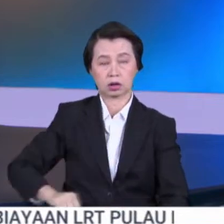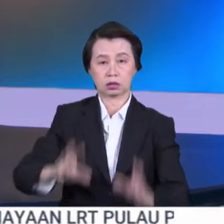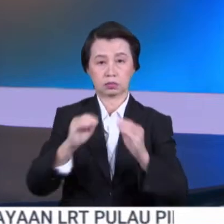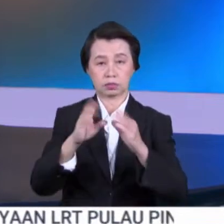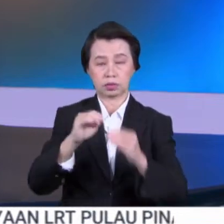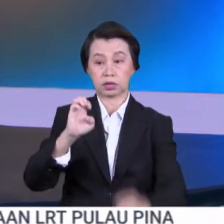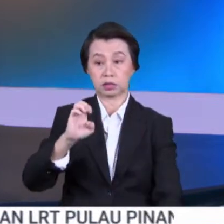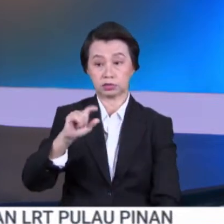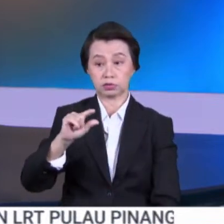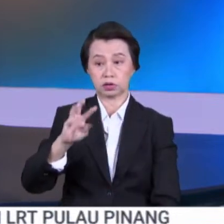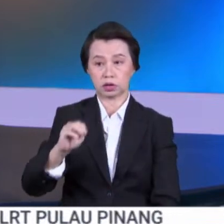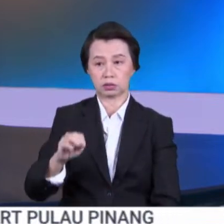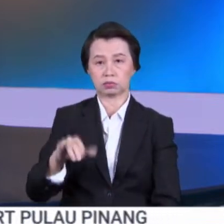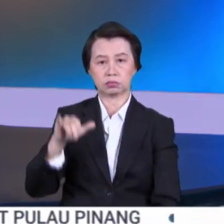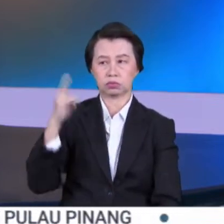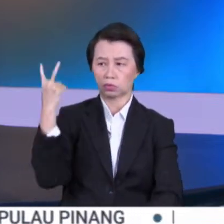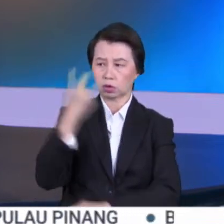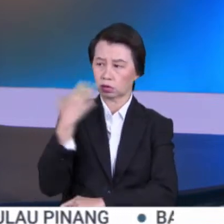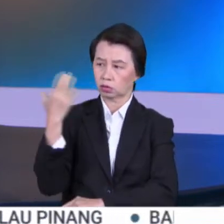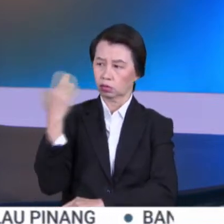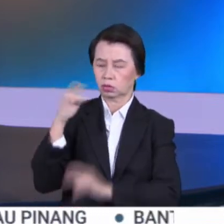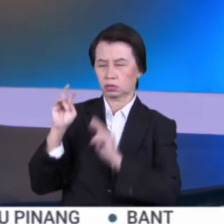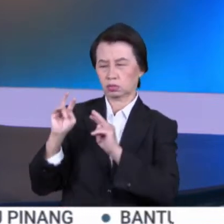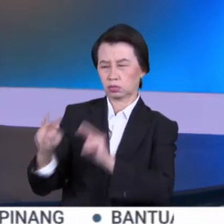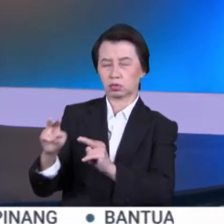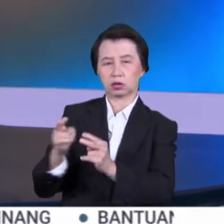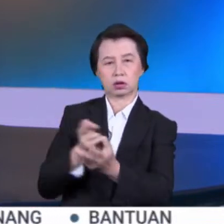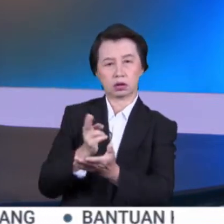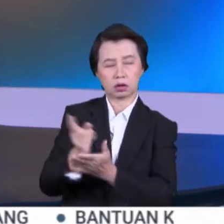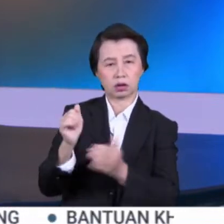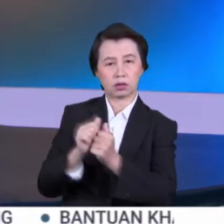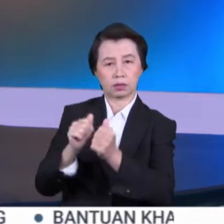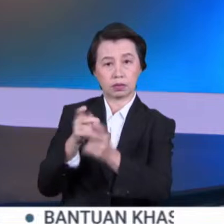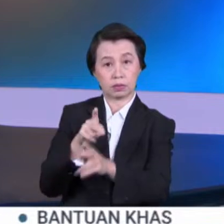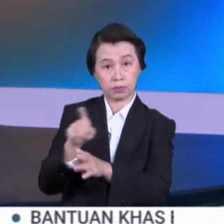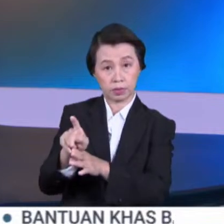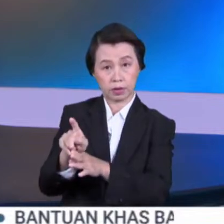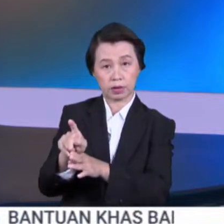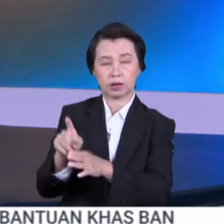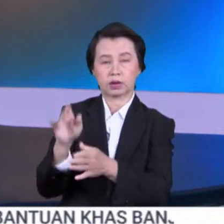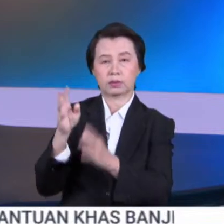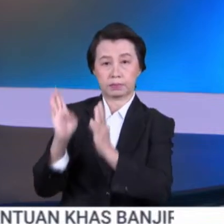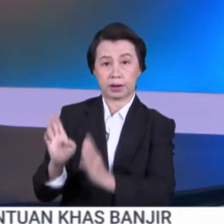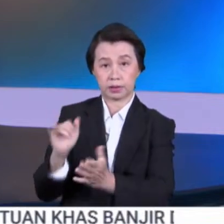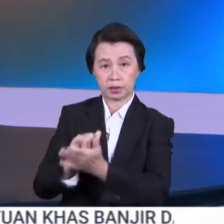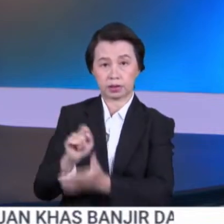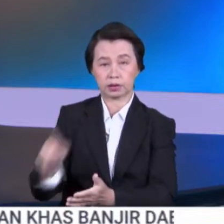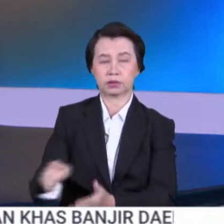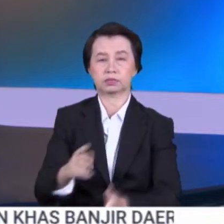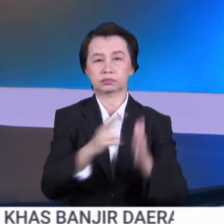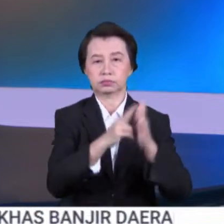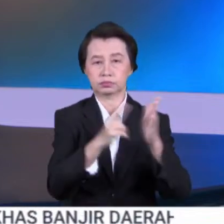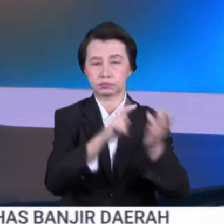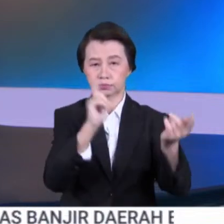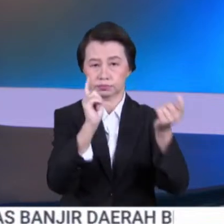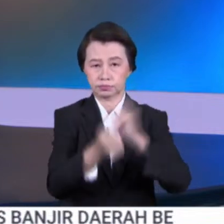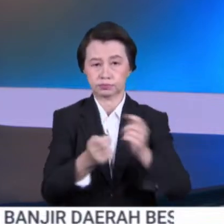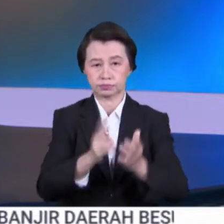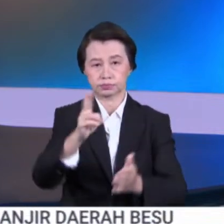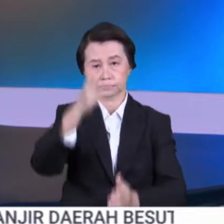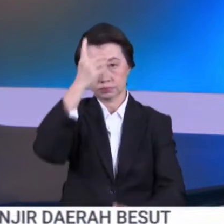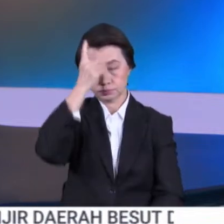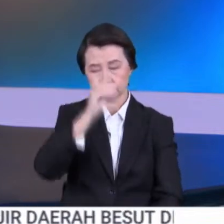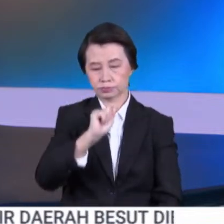kemarin dianggap sebagai hak badan profesional itu. Menteri di Jabatan Perdana Menteri, Undang-Undang dan Reformasi Institusi Datuk